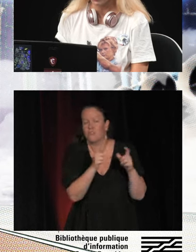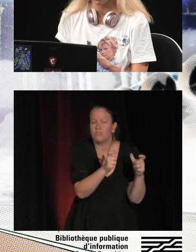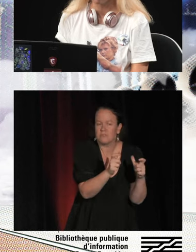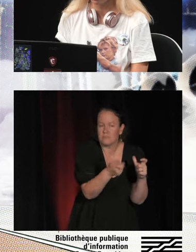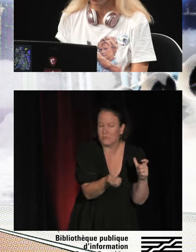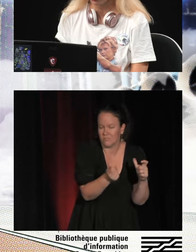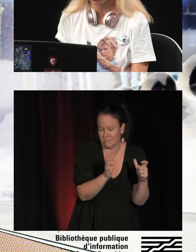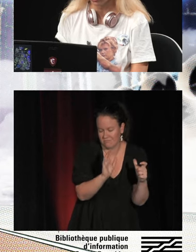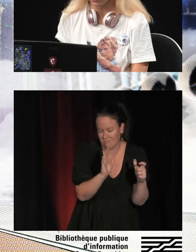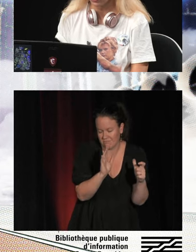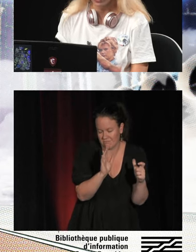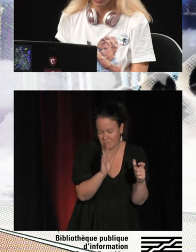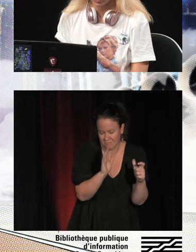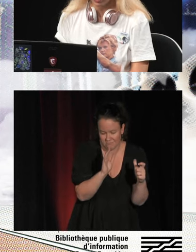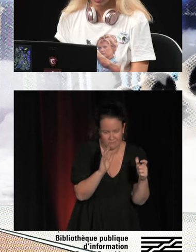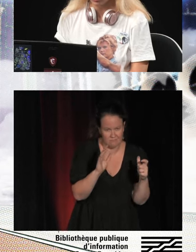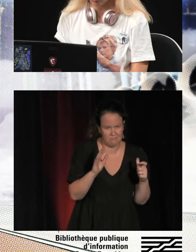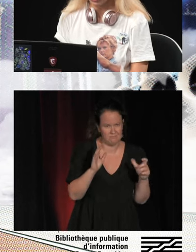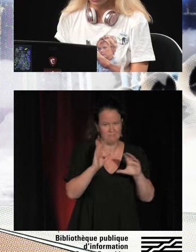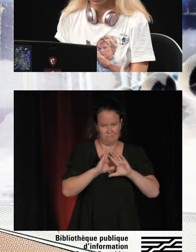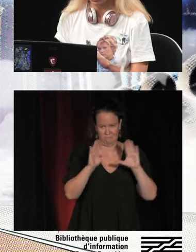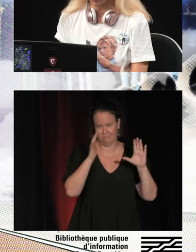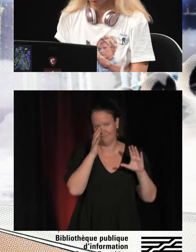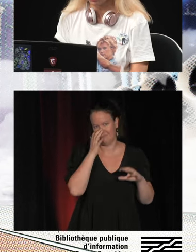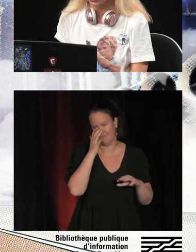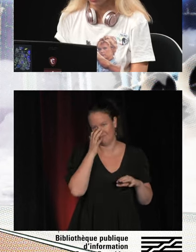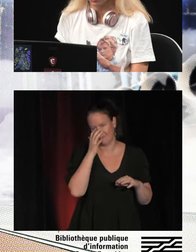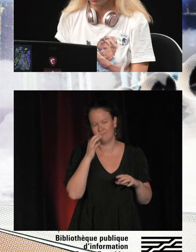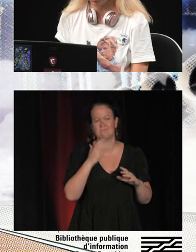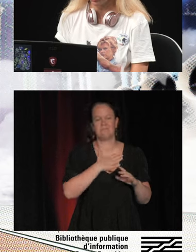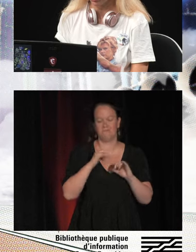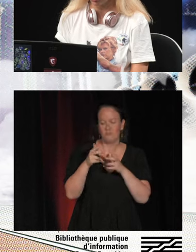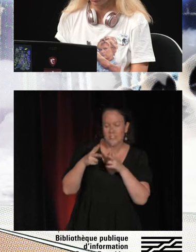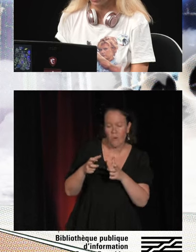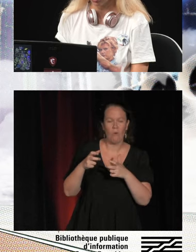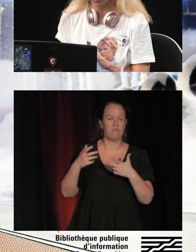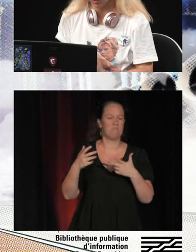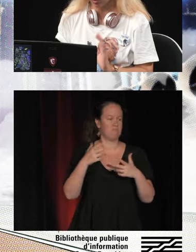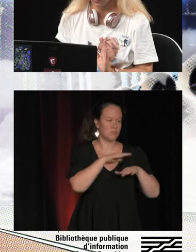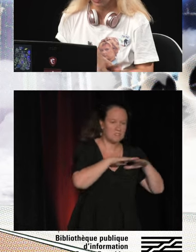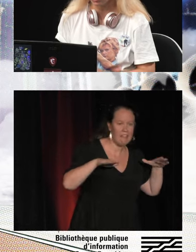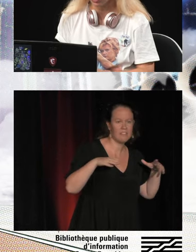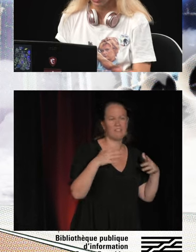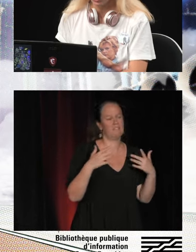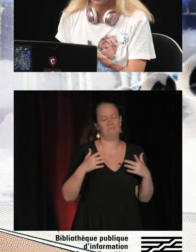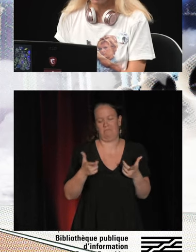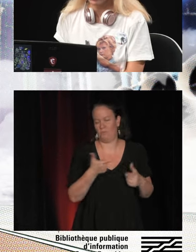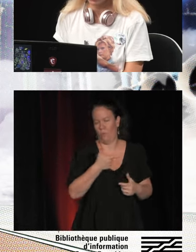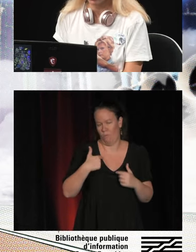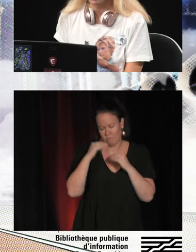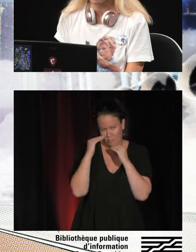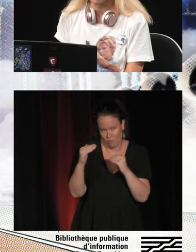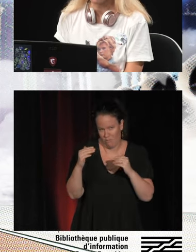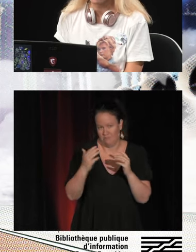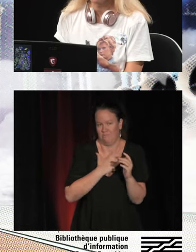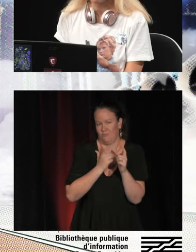je peux passer beaucoup de temps de ma vie à jouer aux jeux vidéo, enfin aussi bien aux jeux vidéo que sur scène, donc voilà, je suis très,